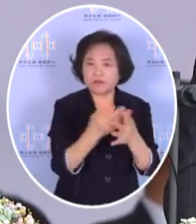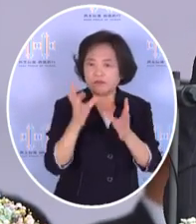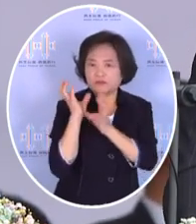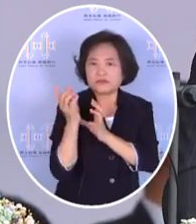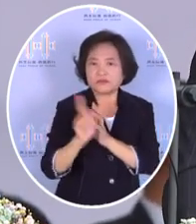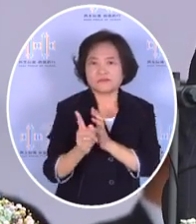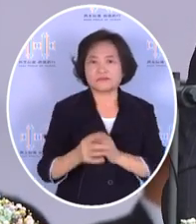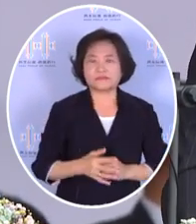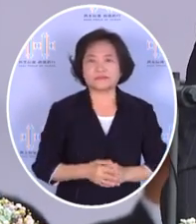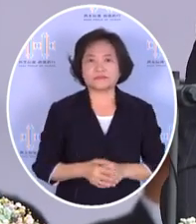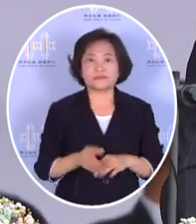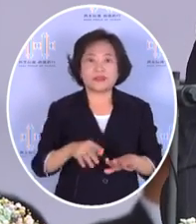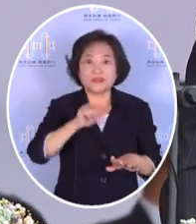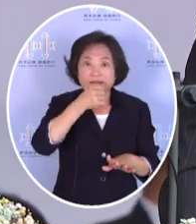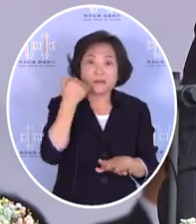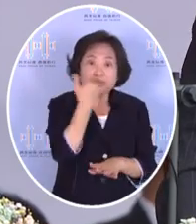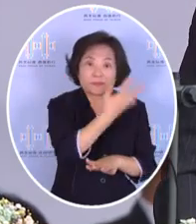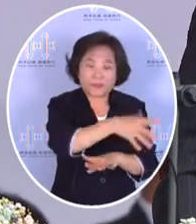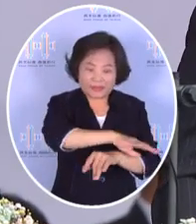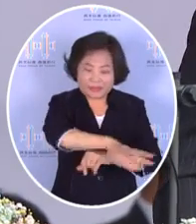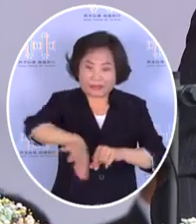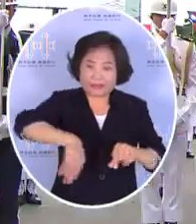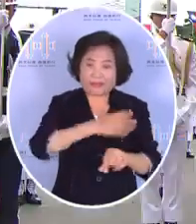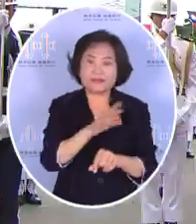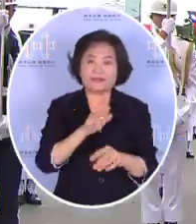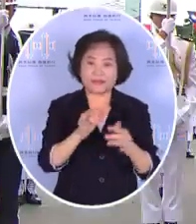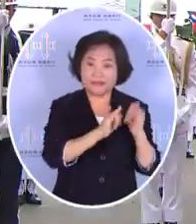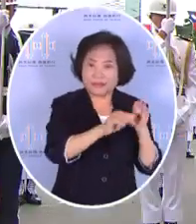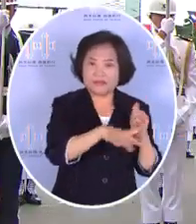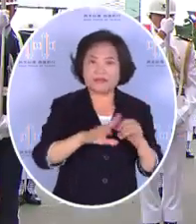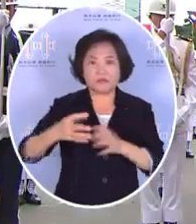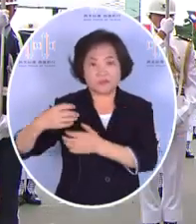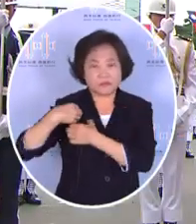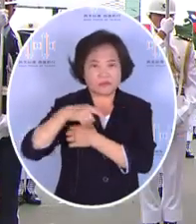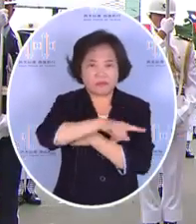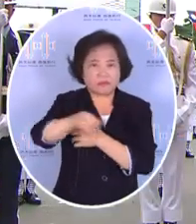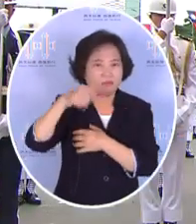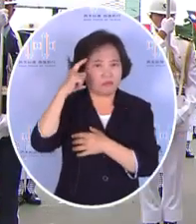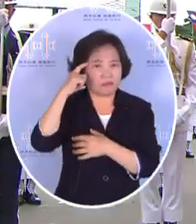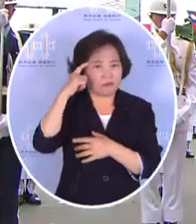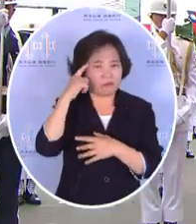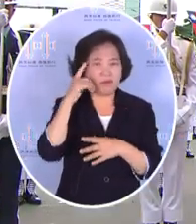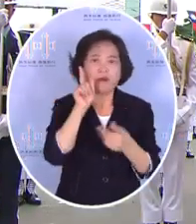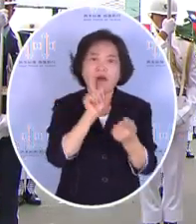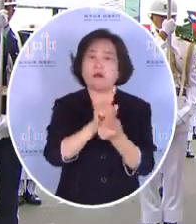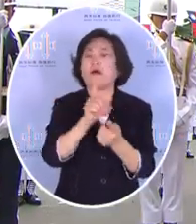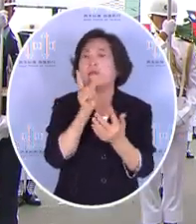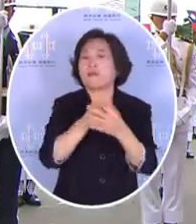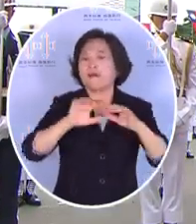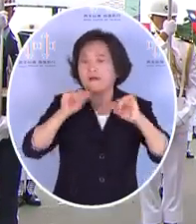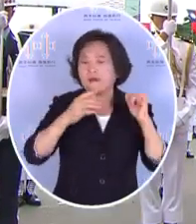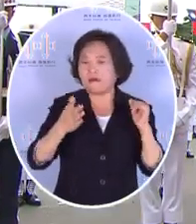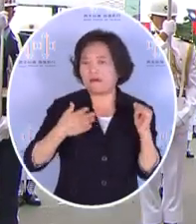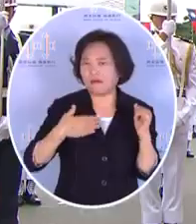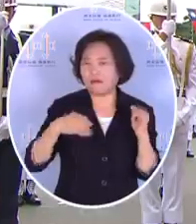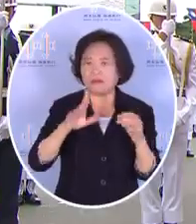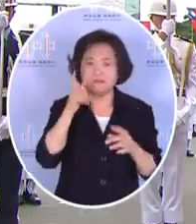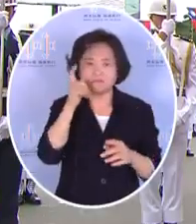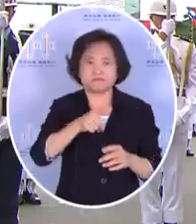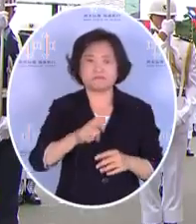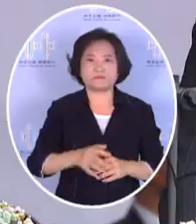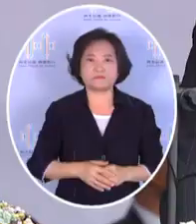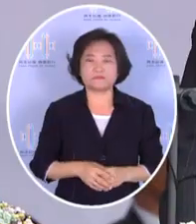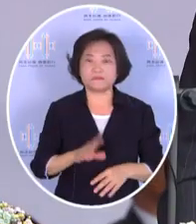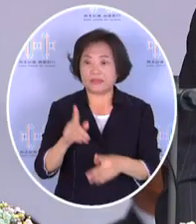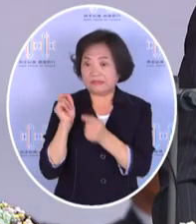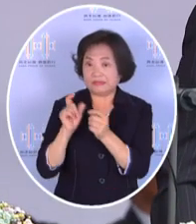海动态，让全民国防更加的坚实。这段时间，我们都密切